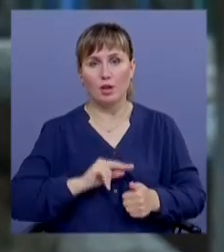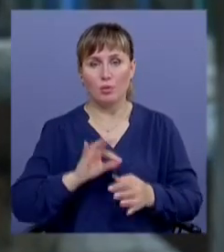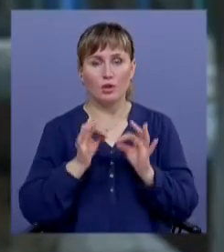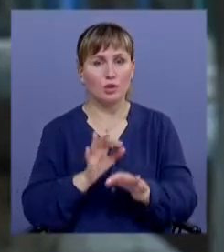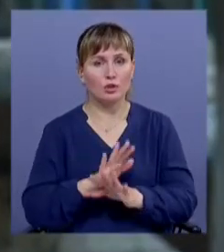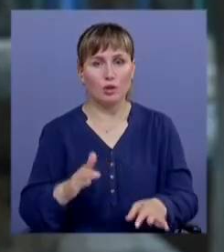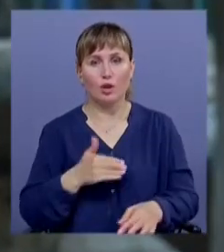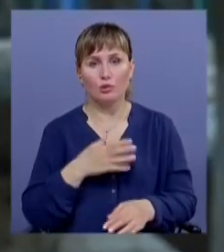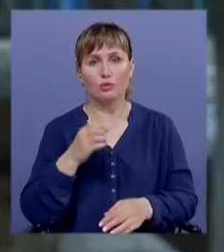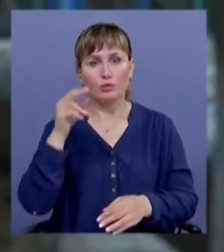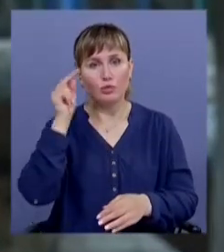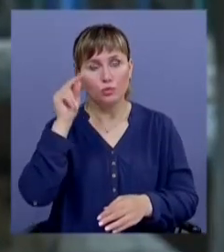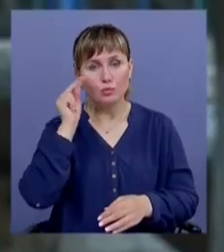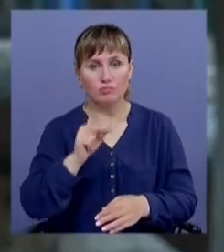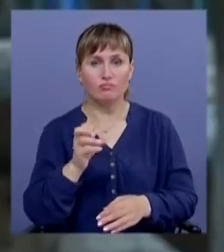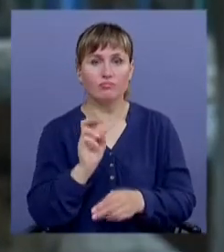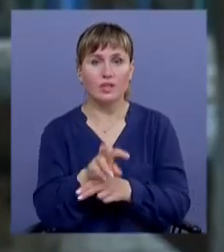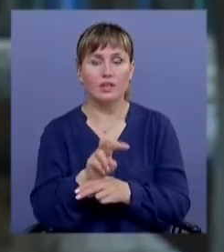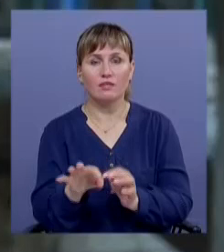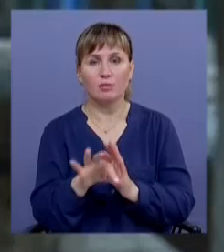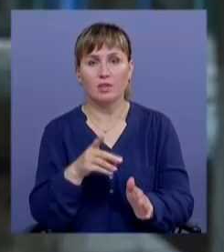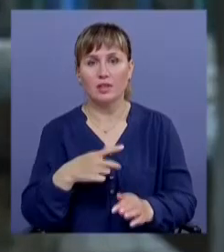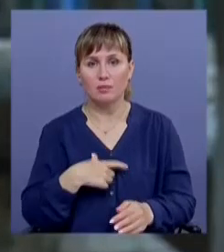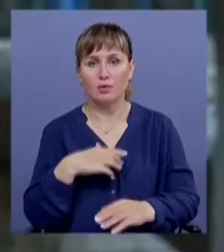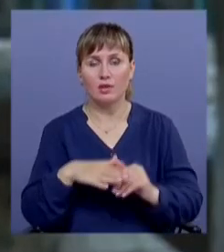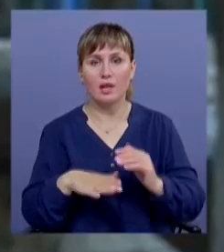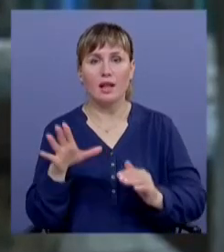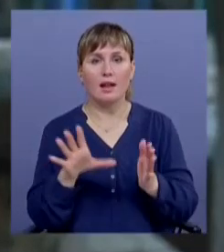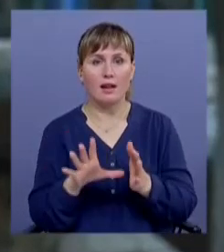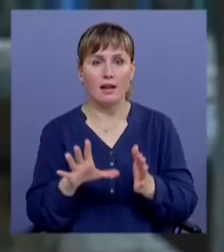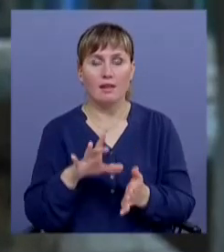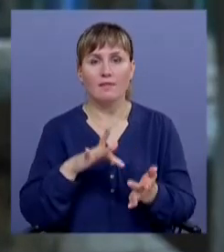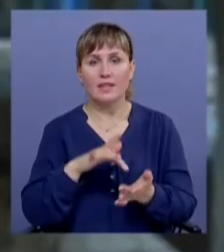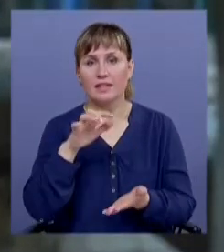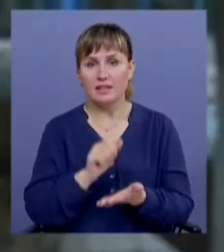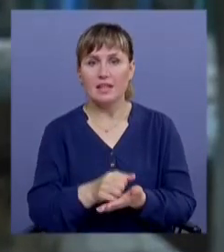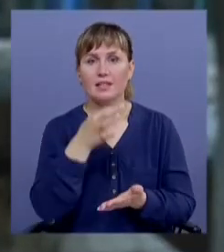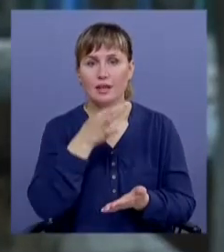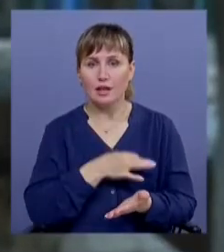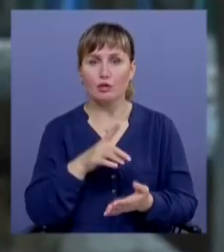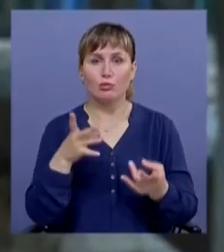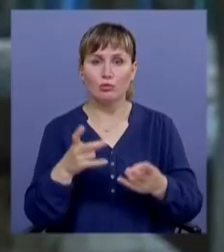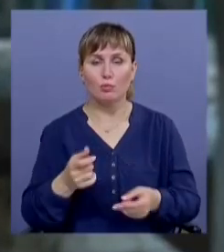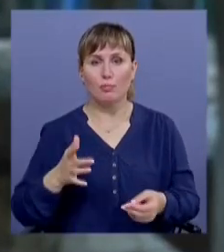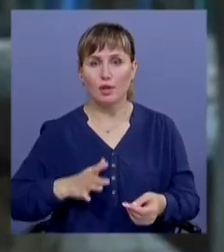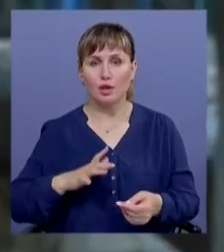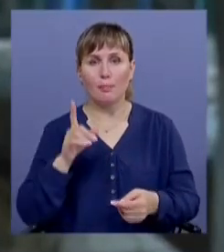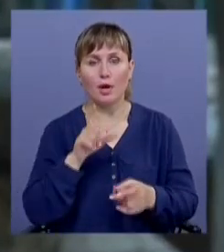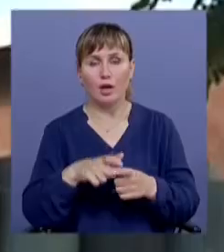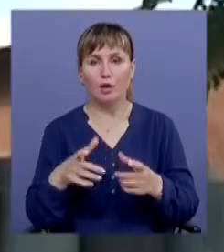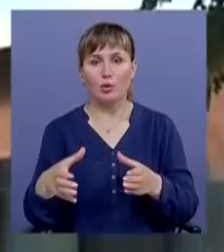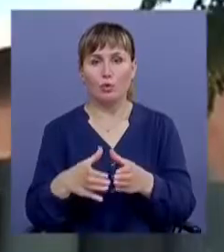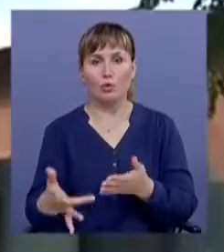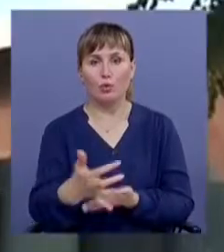несложная. Хочу еще курсы переобучения пройти. Выбрал для себя профессию электрика. В центре занятости сказали, что нужно подождать, пока наберут